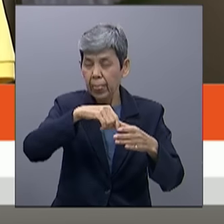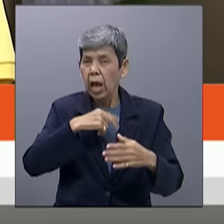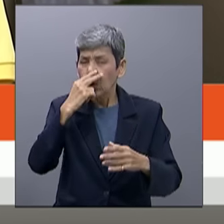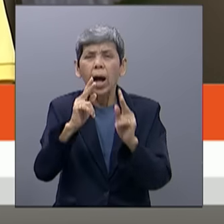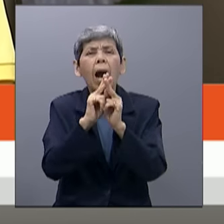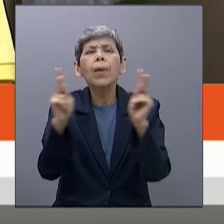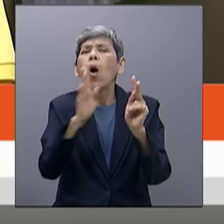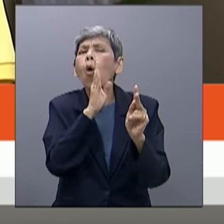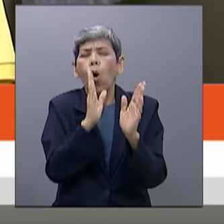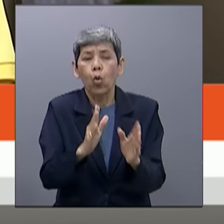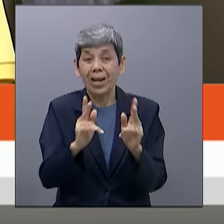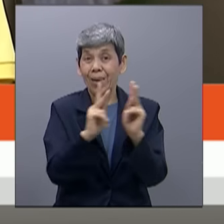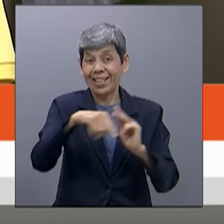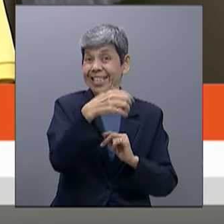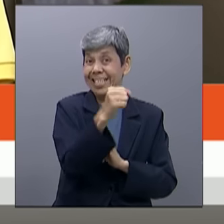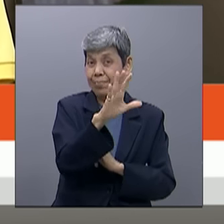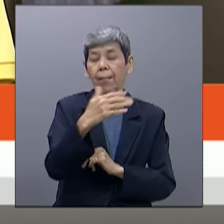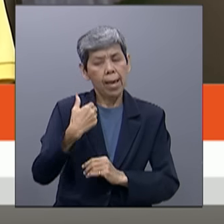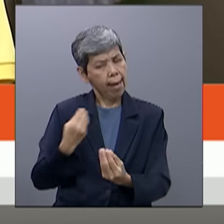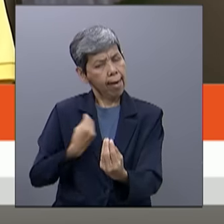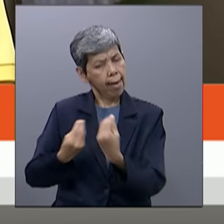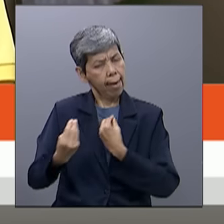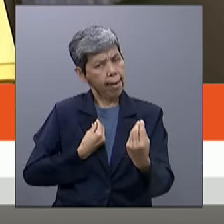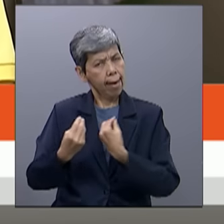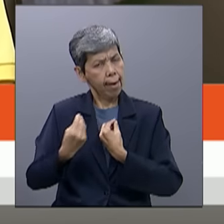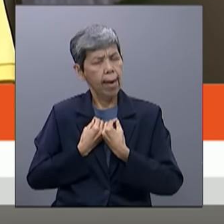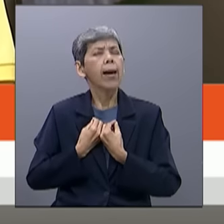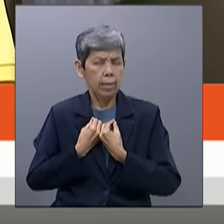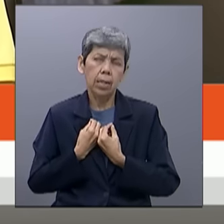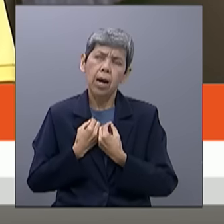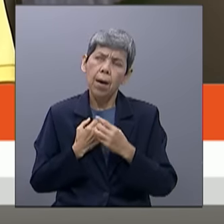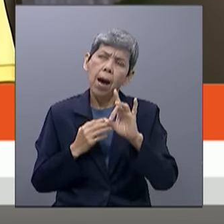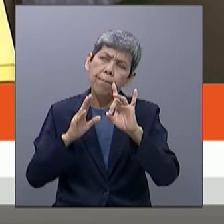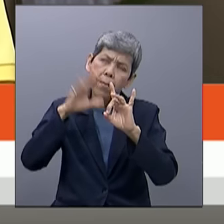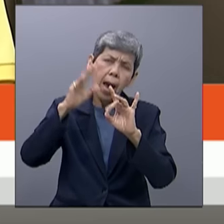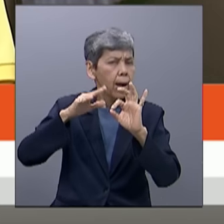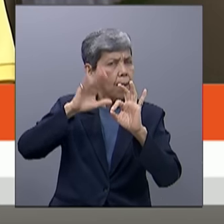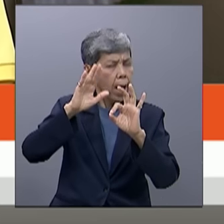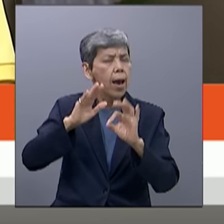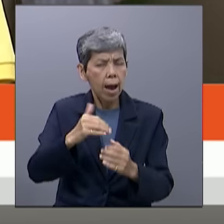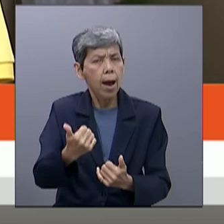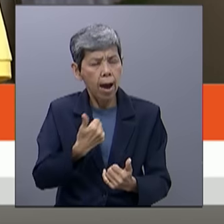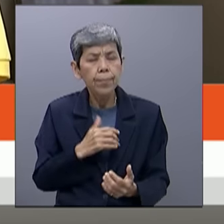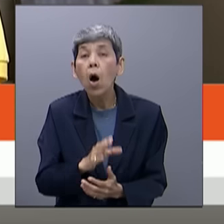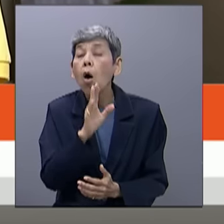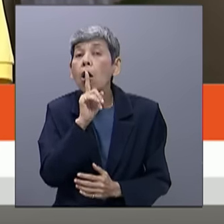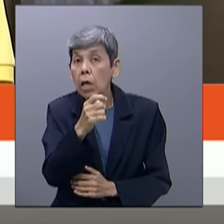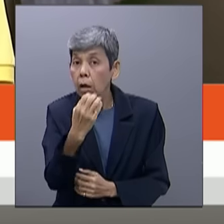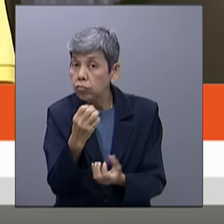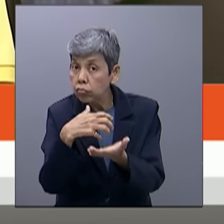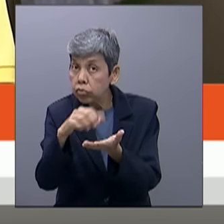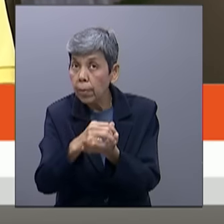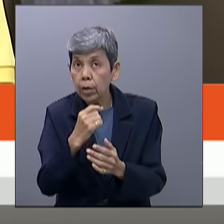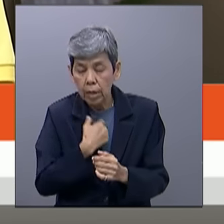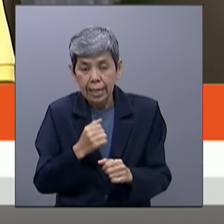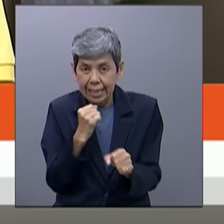การสมมติว่ามี15คนคุณต้องมีเสียงเกินกว่ากึ่งหนึ่งของในแต่ละชุด ค่ะ คร ับ อาจารย์คะถ้าฟังจากอาจารย์เนี่ยก็เกิดตัดบ